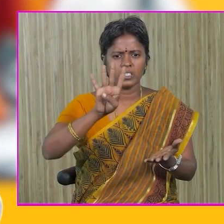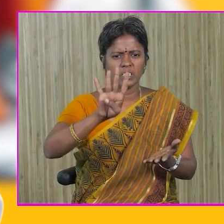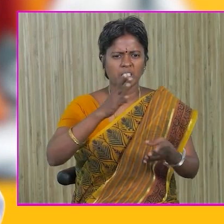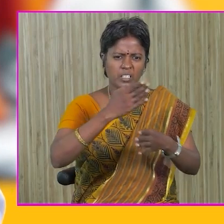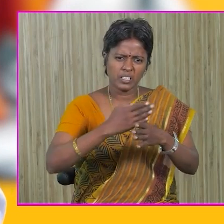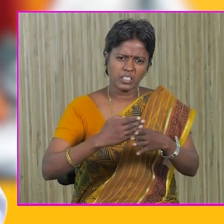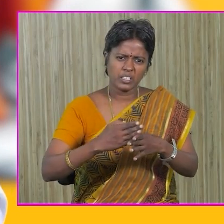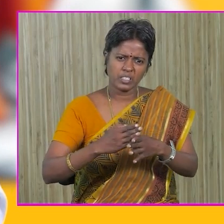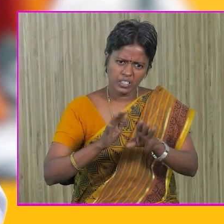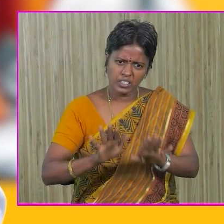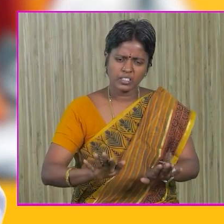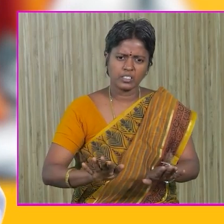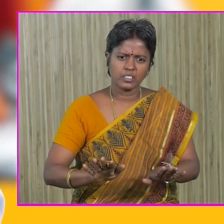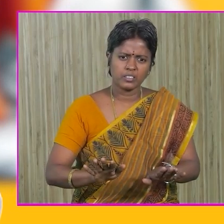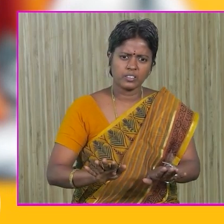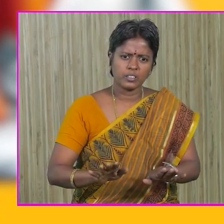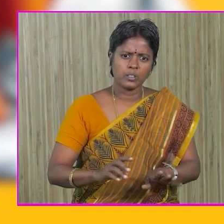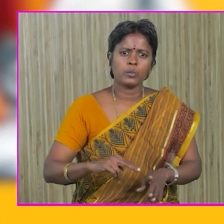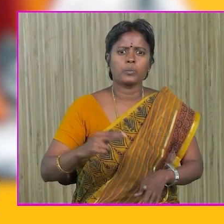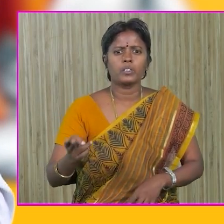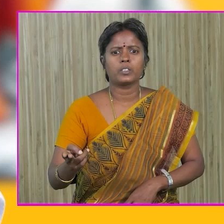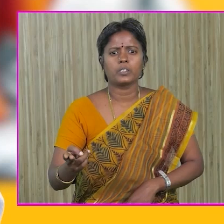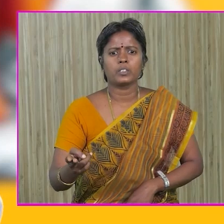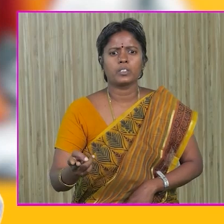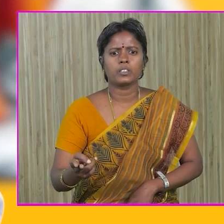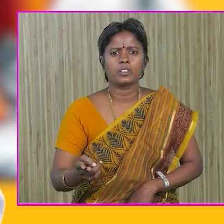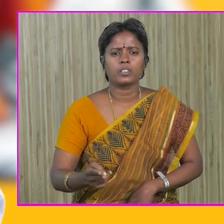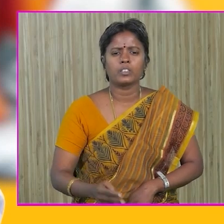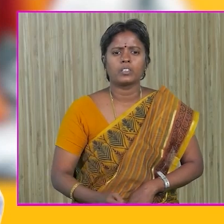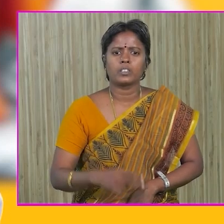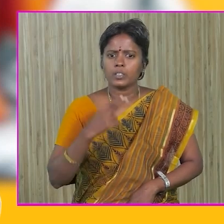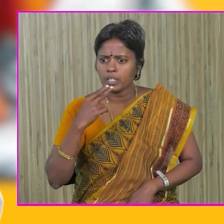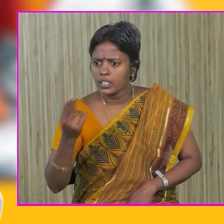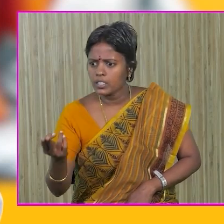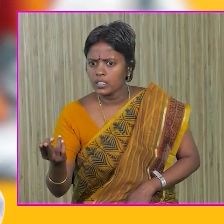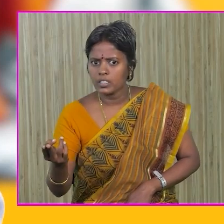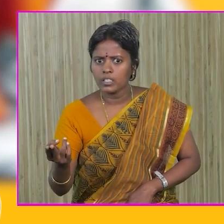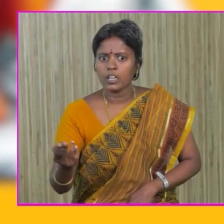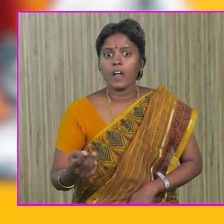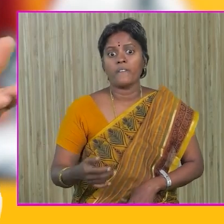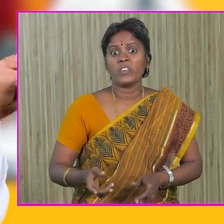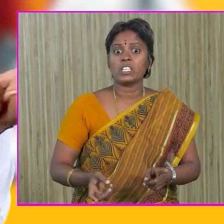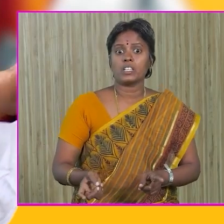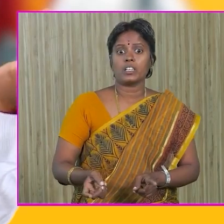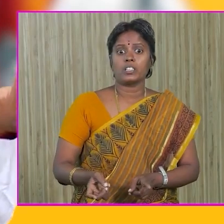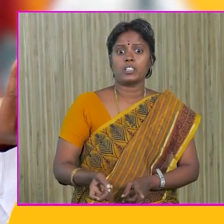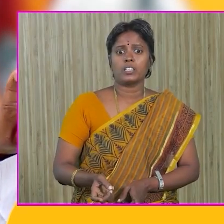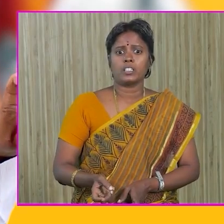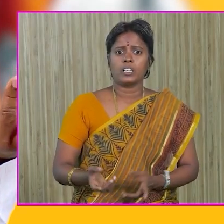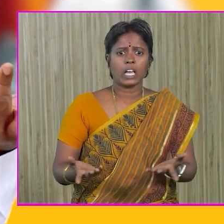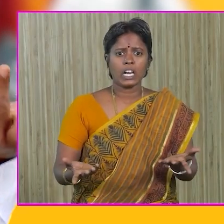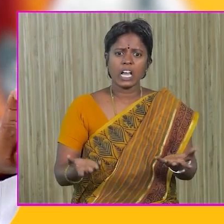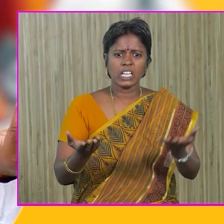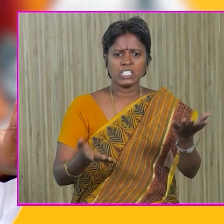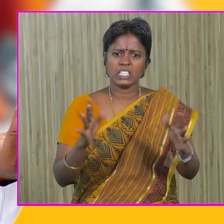இருந்தது. உடனே ஏன் இப்படி செய்தீர்கள் என கேட்டதற்கு அந்த விவசாயி கூறினார், ஐயா, என்னிடம் எடை போடுவதற்கு தராசும்